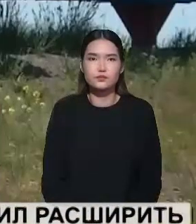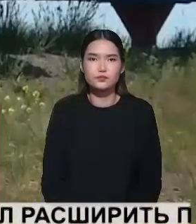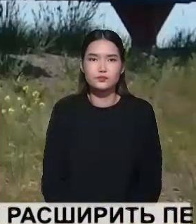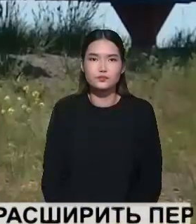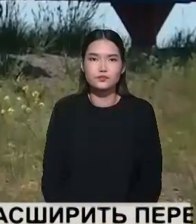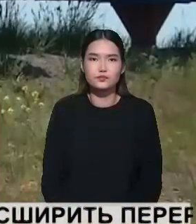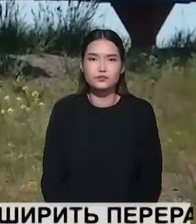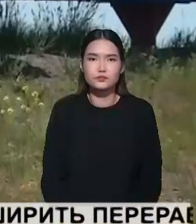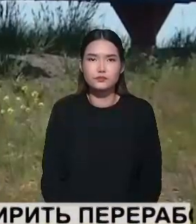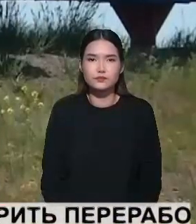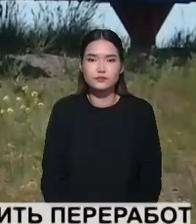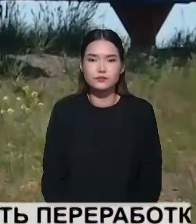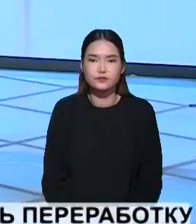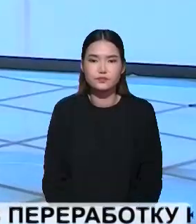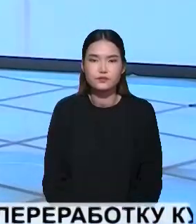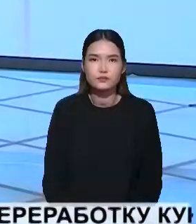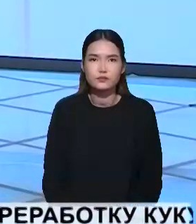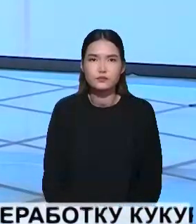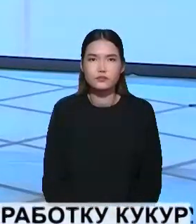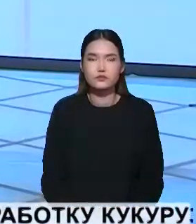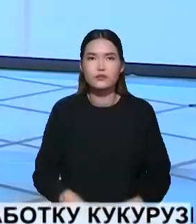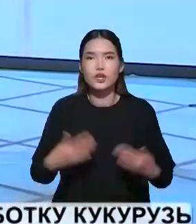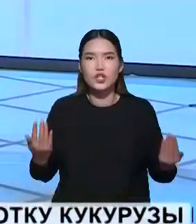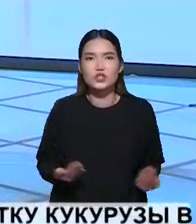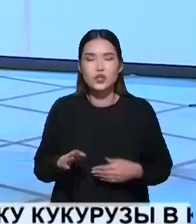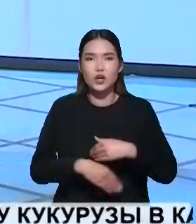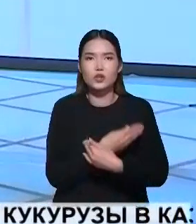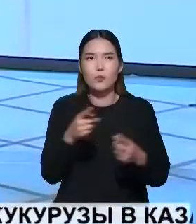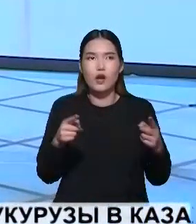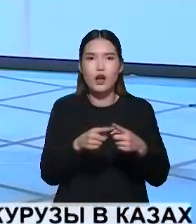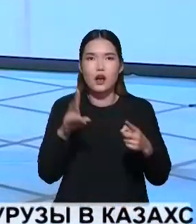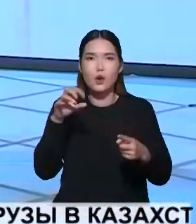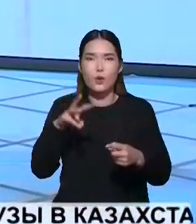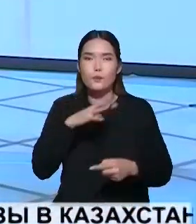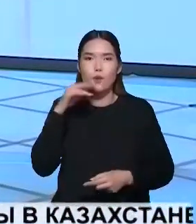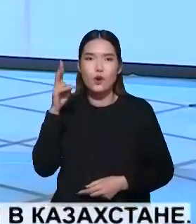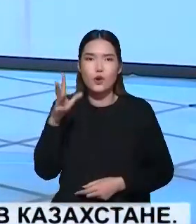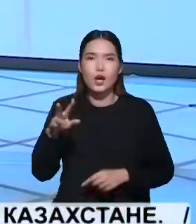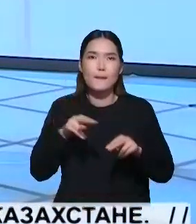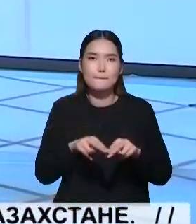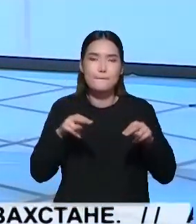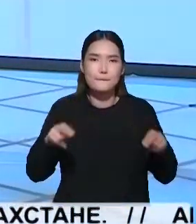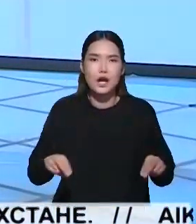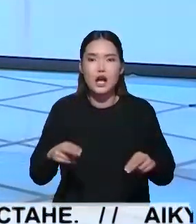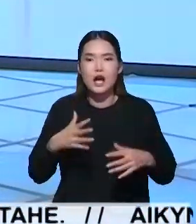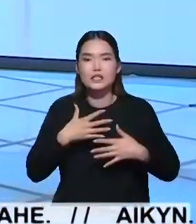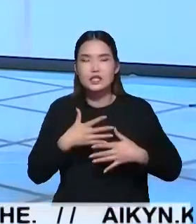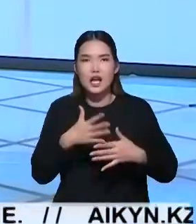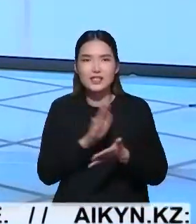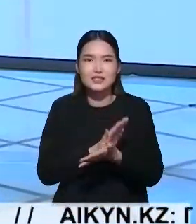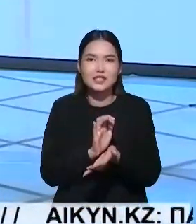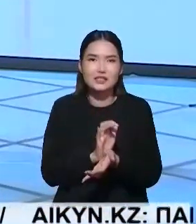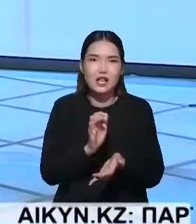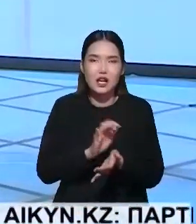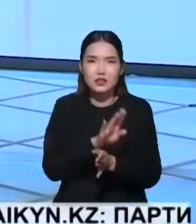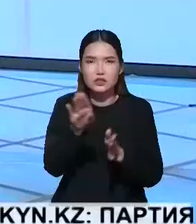из Карагандинской области. Жители новой арендно-коммунальной многоэтажки Петропавловска задыхаются от нечистот. Подвалы топят